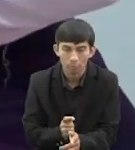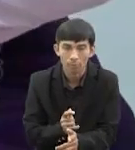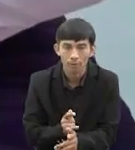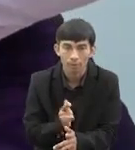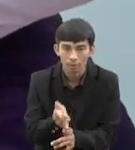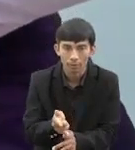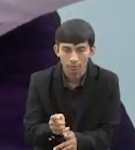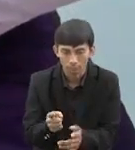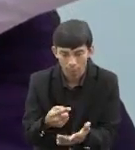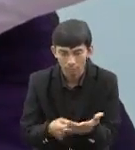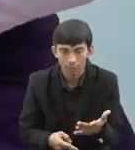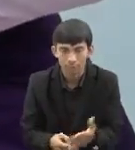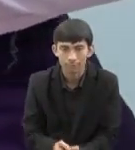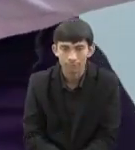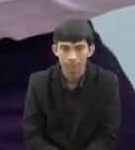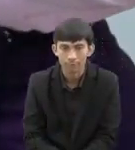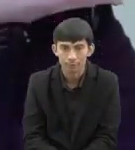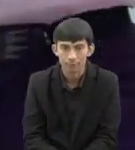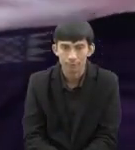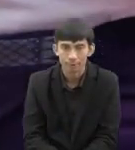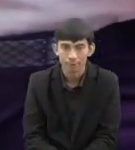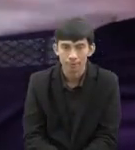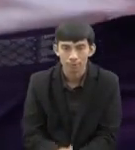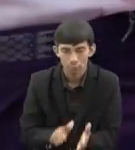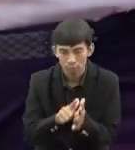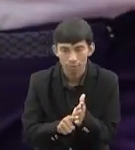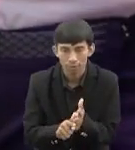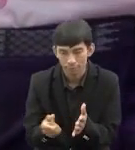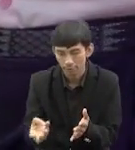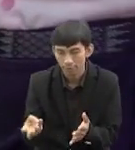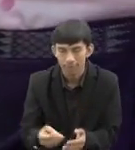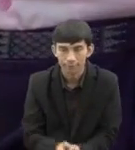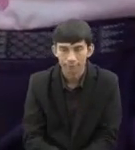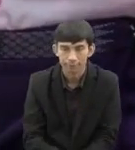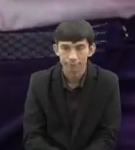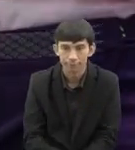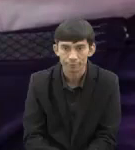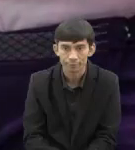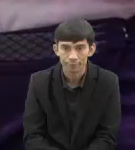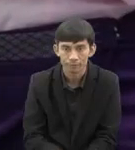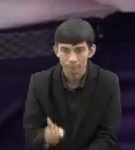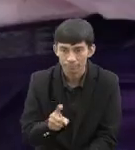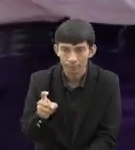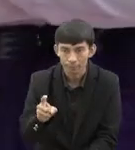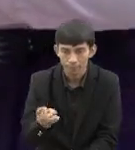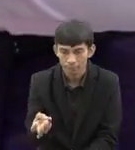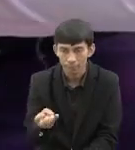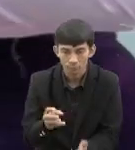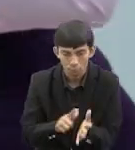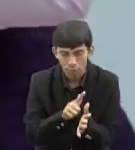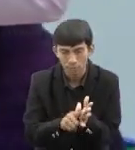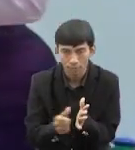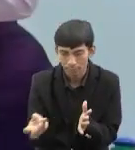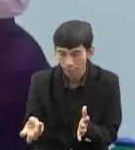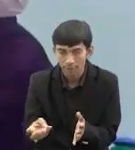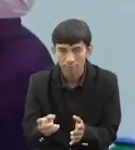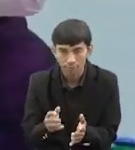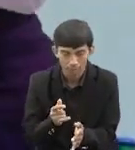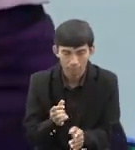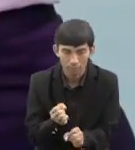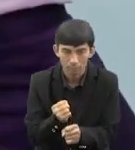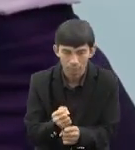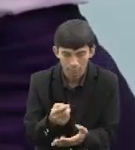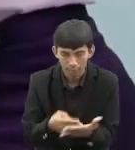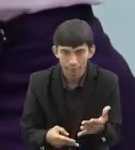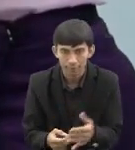kê xâm đào tờ lỡ chôn chết phía tật. Chẳng xâm nua mình thả ta chôn chết phía tật bà cọp đã bò vầy. Khá là chà vấy khá